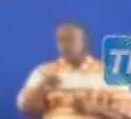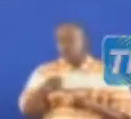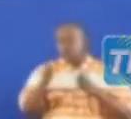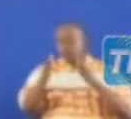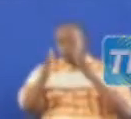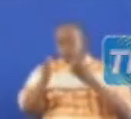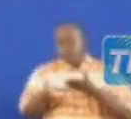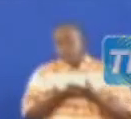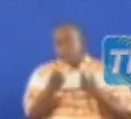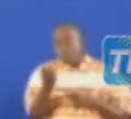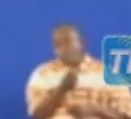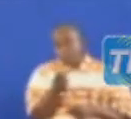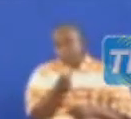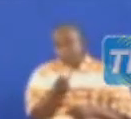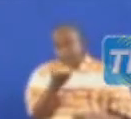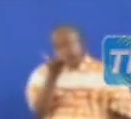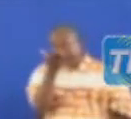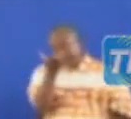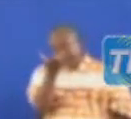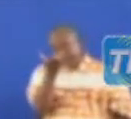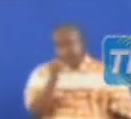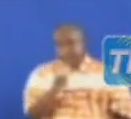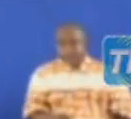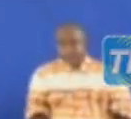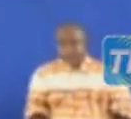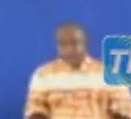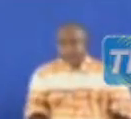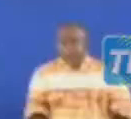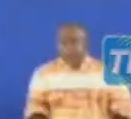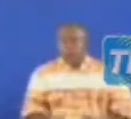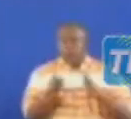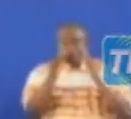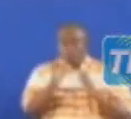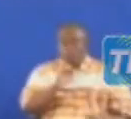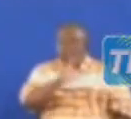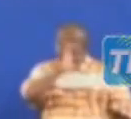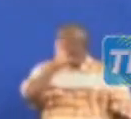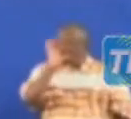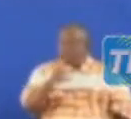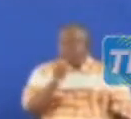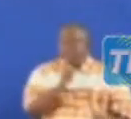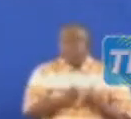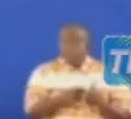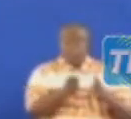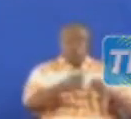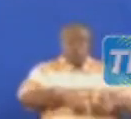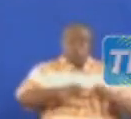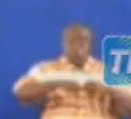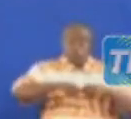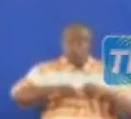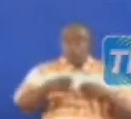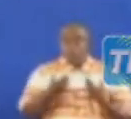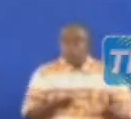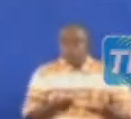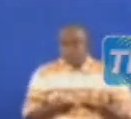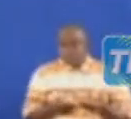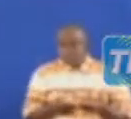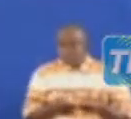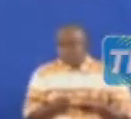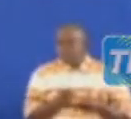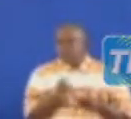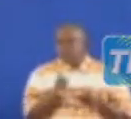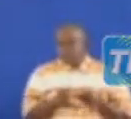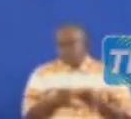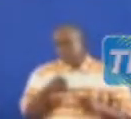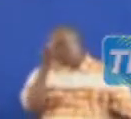naibu mawaziri ofisi ya Rais Temisemi, waheshimiwa wakuu wa mikoa wote na makatibu tawala wote Tanzania bara.